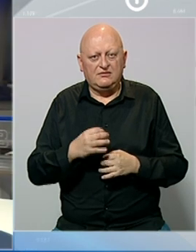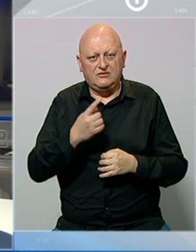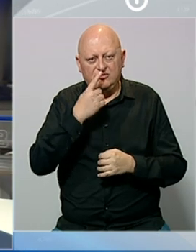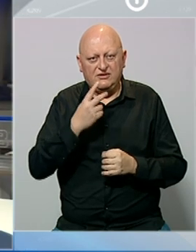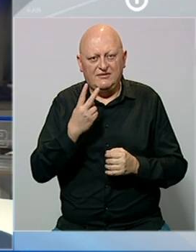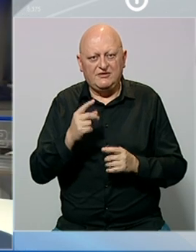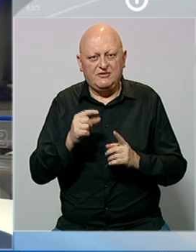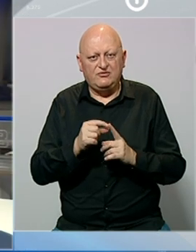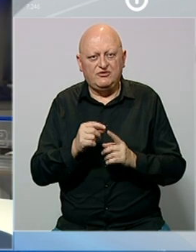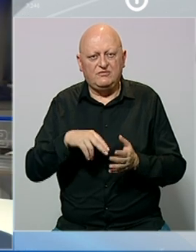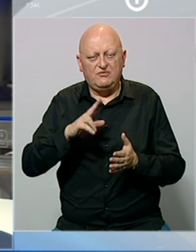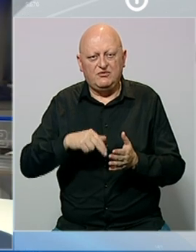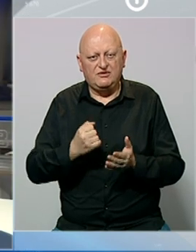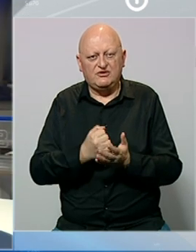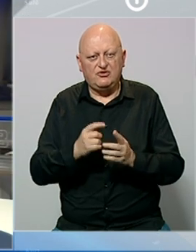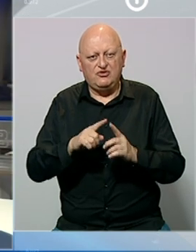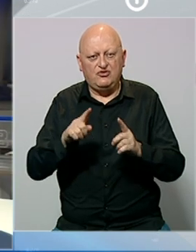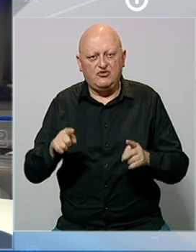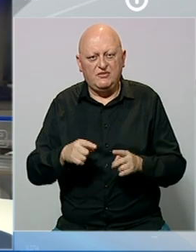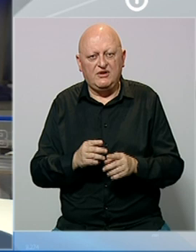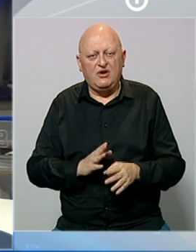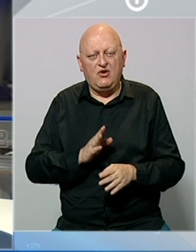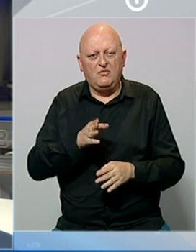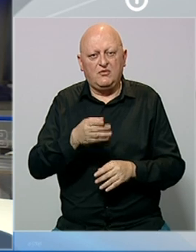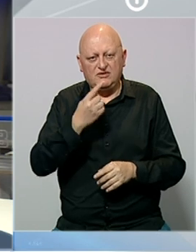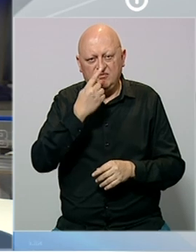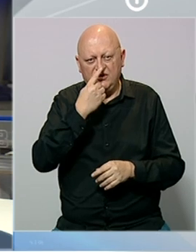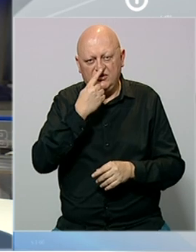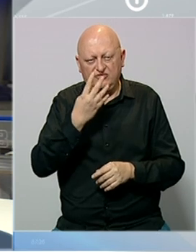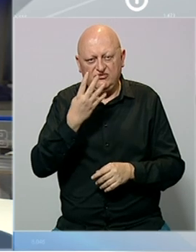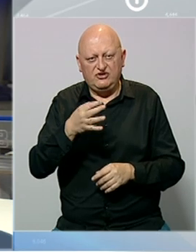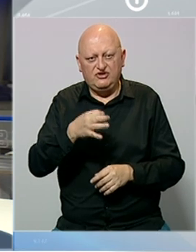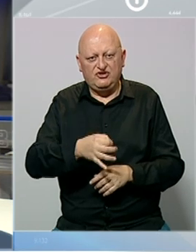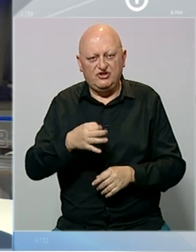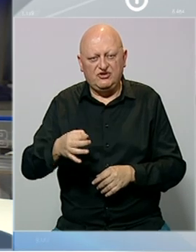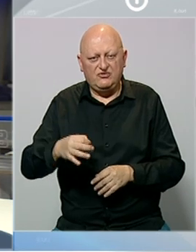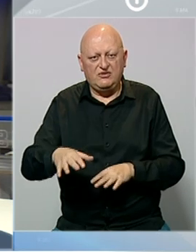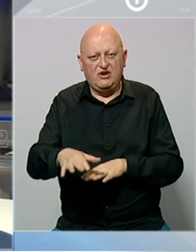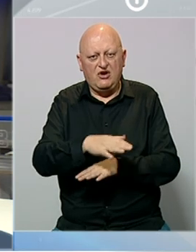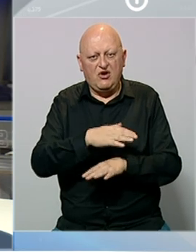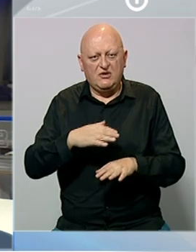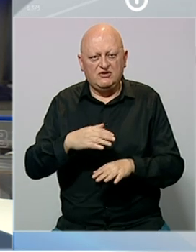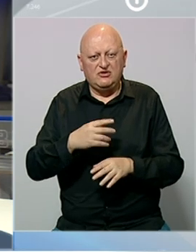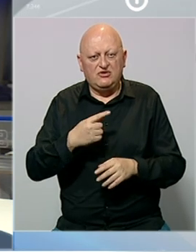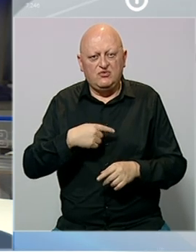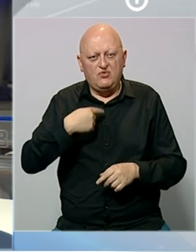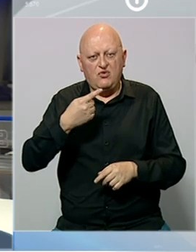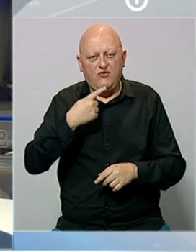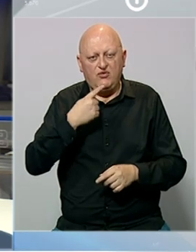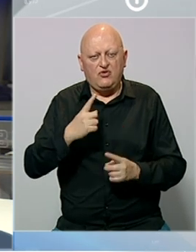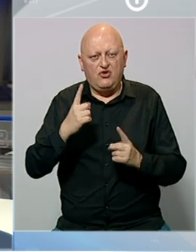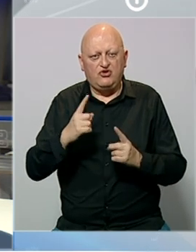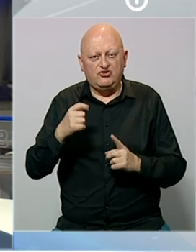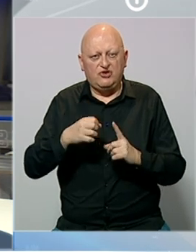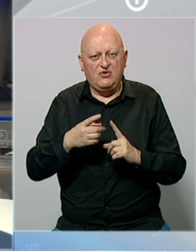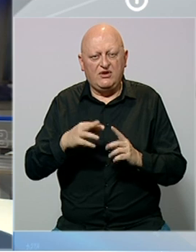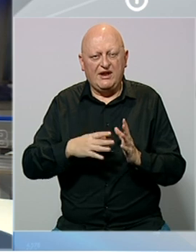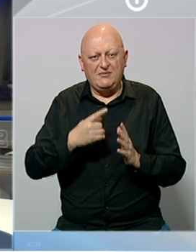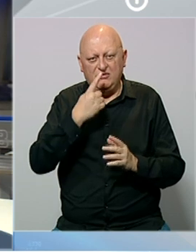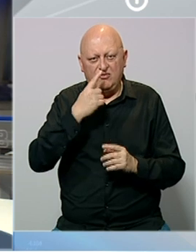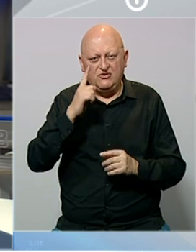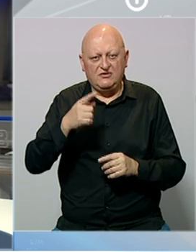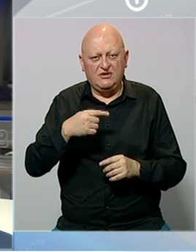Predsjednik Rusije Vladimir Putin potpisao je dokumenta o pristupanju Rusiji 4 ukrajinske oblasti. U govoru koji je održao